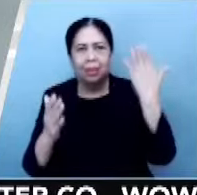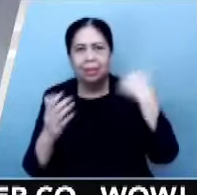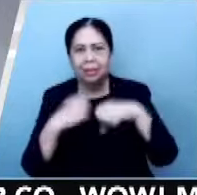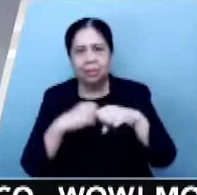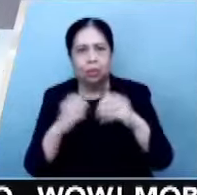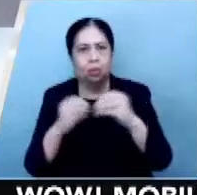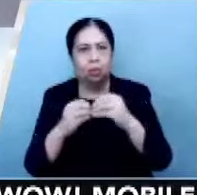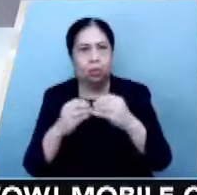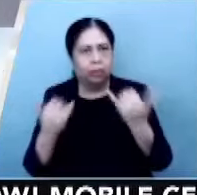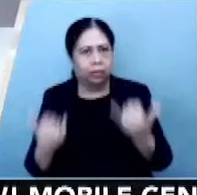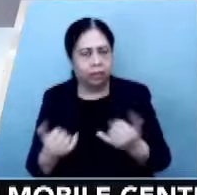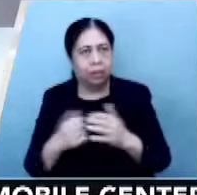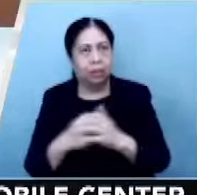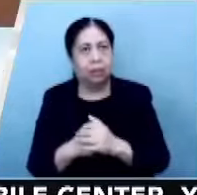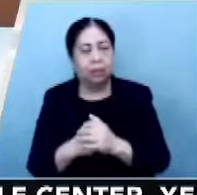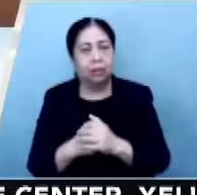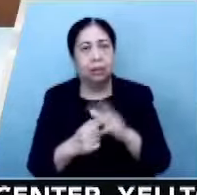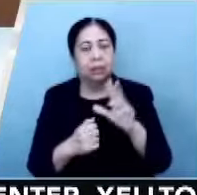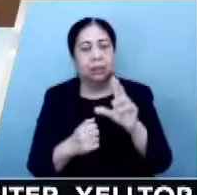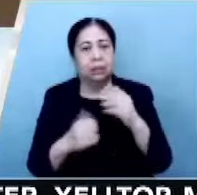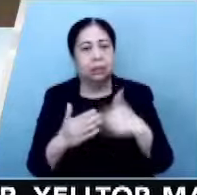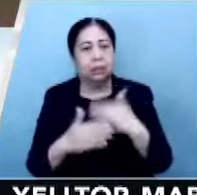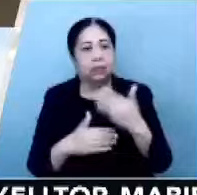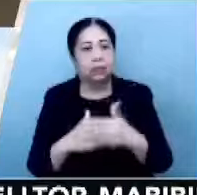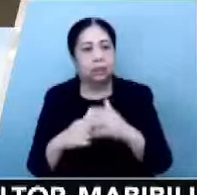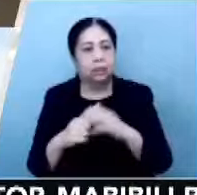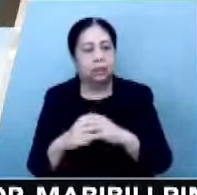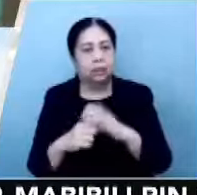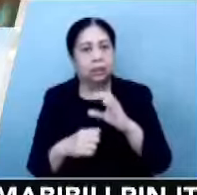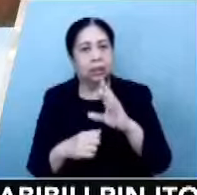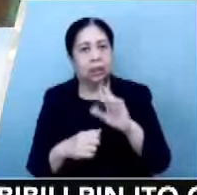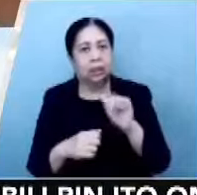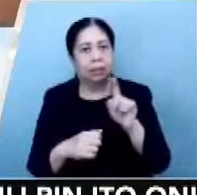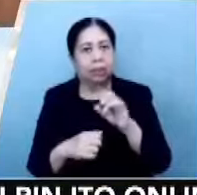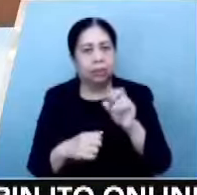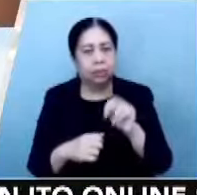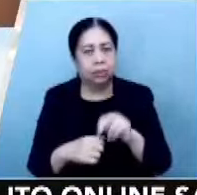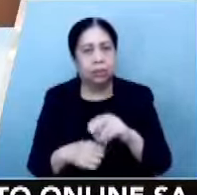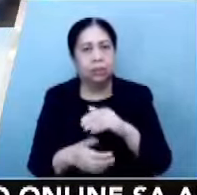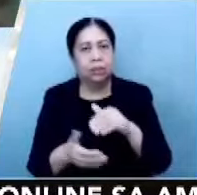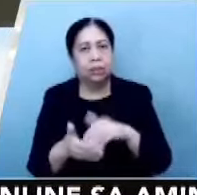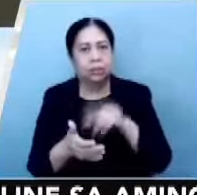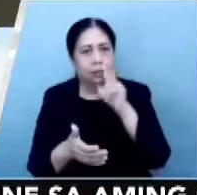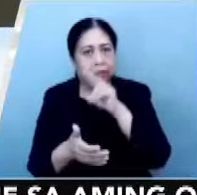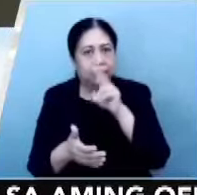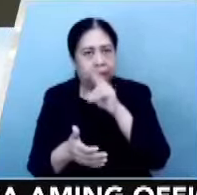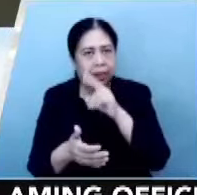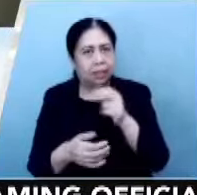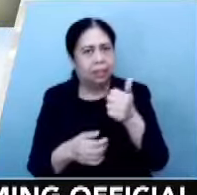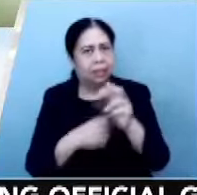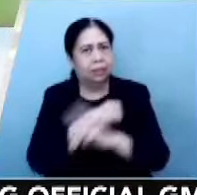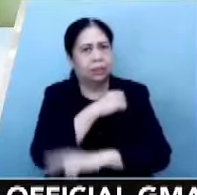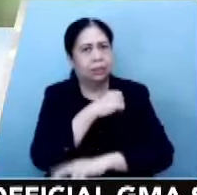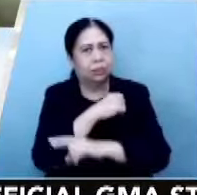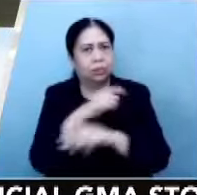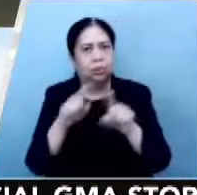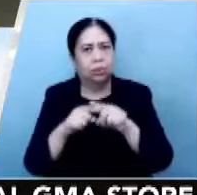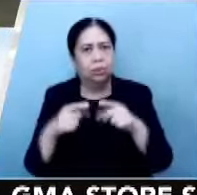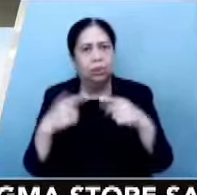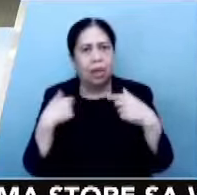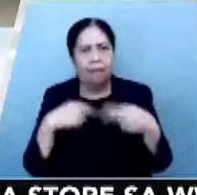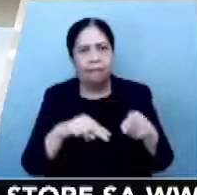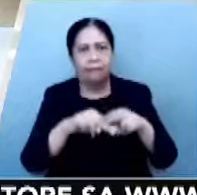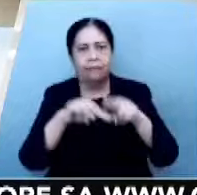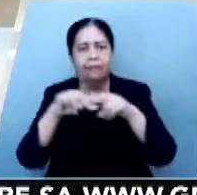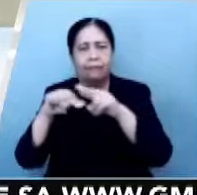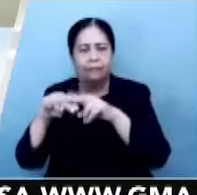naitala sa NCR. Sinundan naman ito ng Calabar Zone at Central Visayas. Halos 10 rehiyon din daw ang may pagtataas ng kaso ng whooping